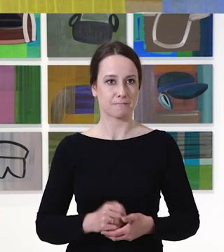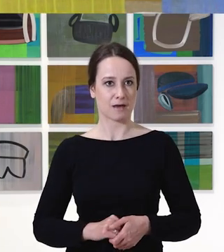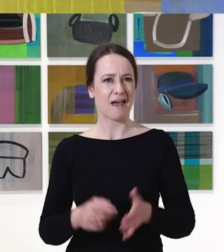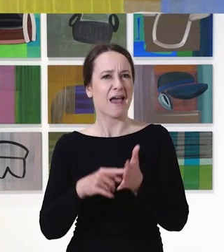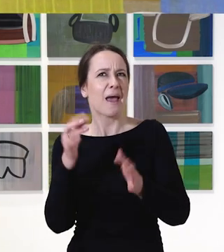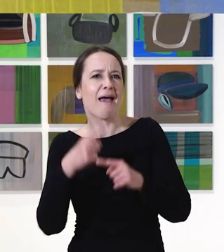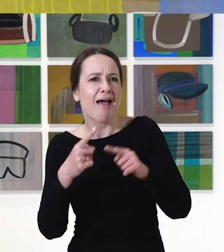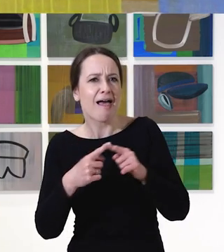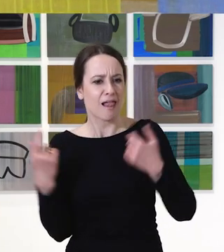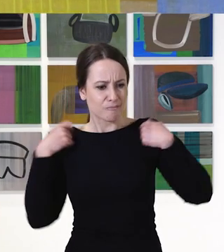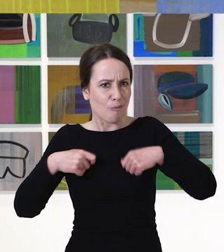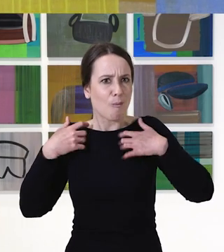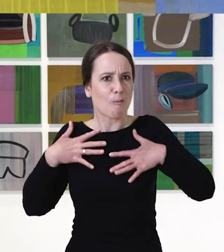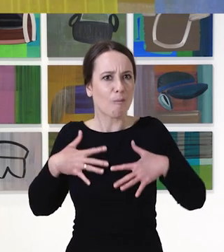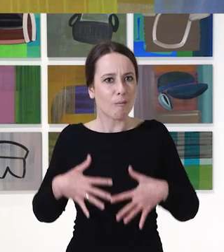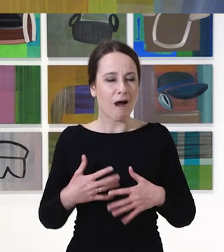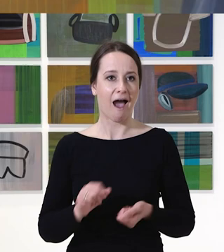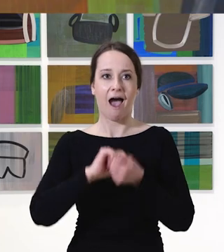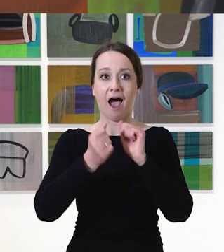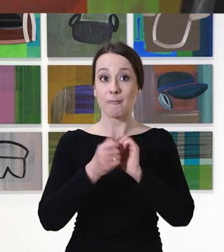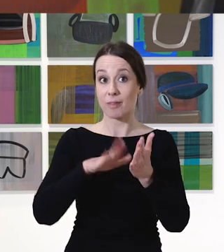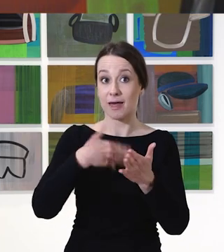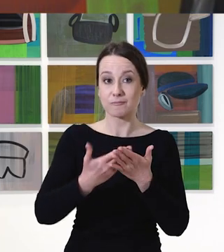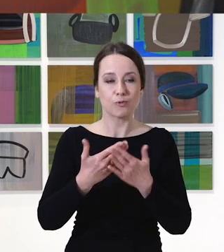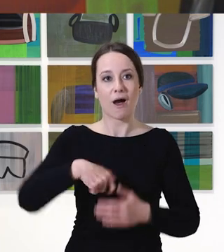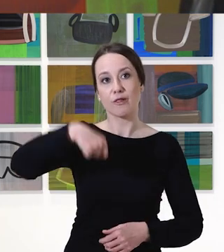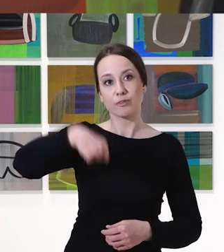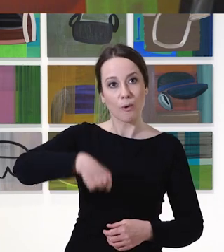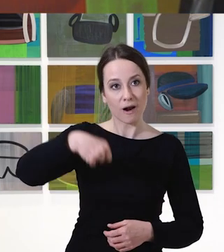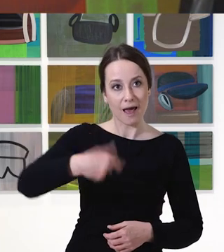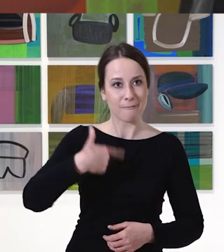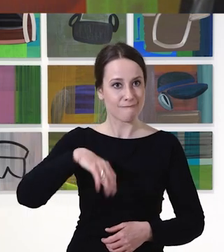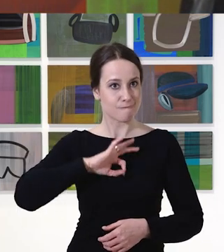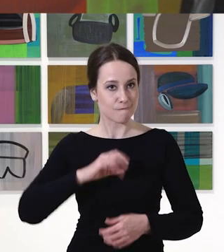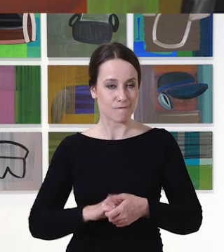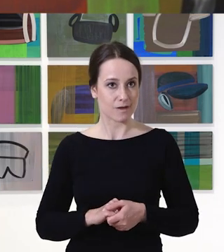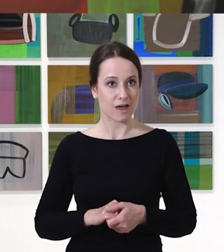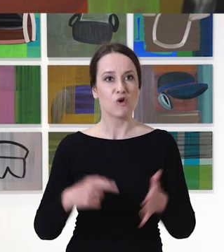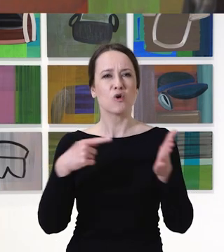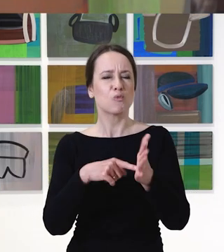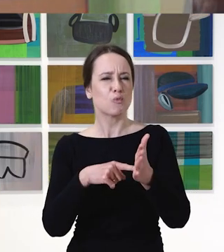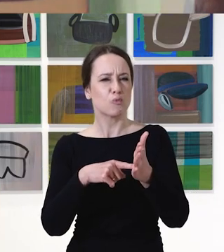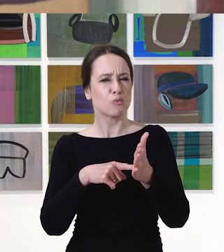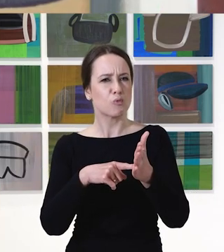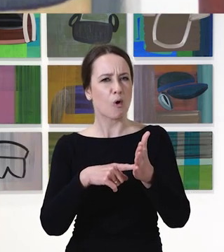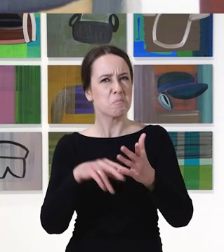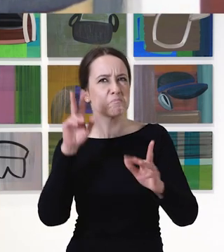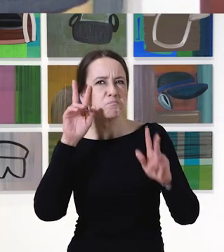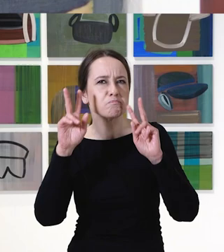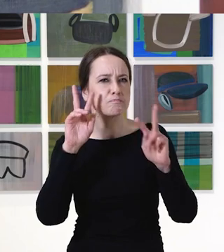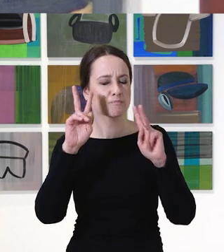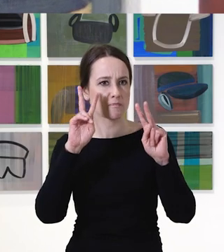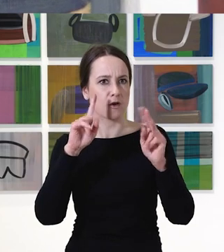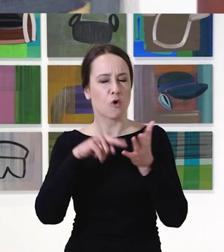garderoby czy torebki czy takie które przybliżają nam powiedzmy ten